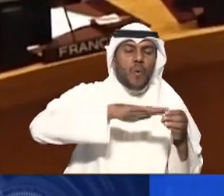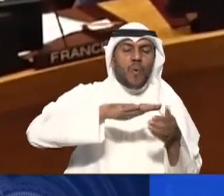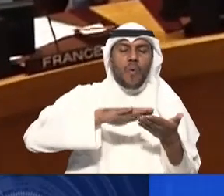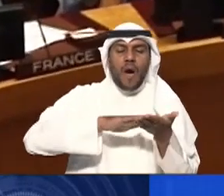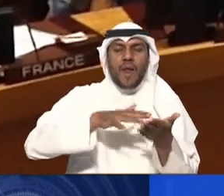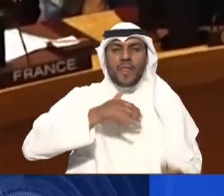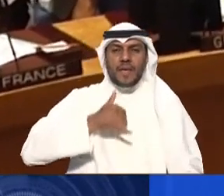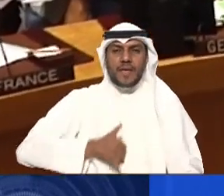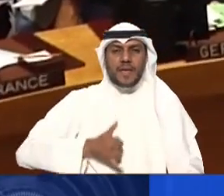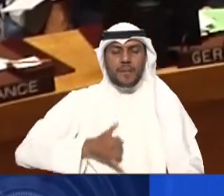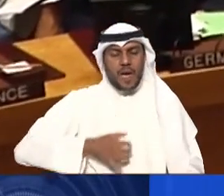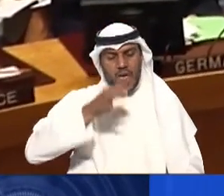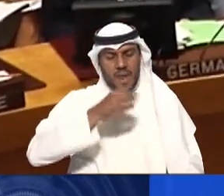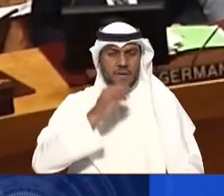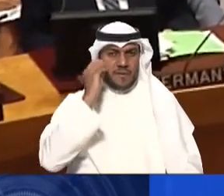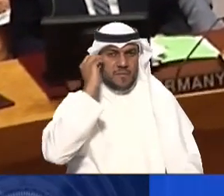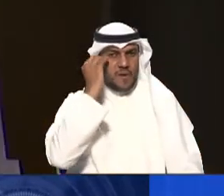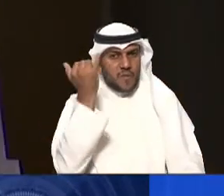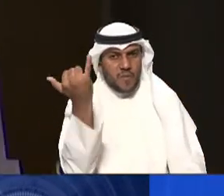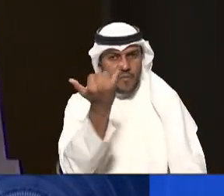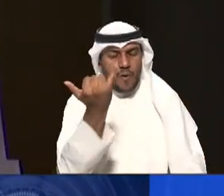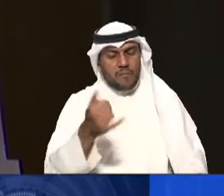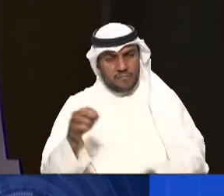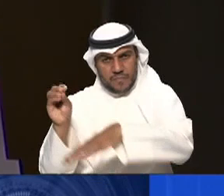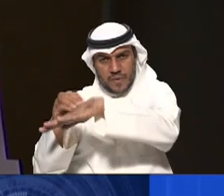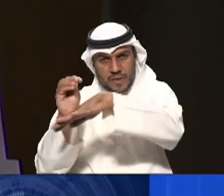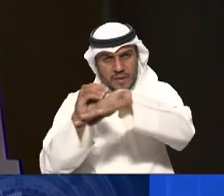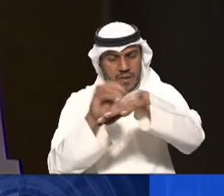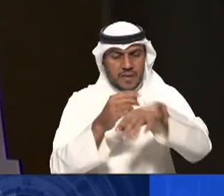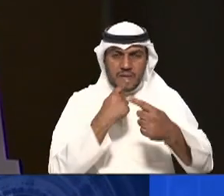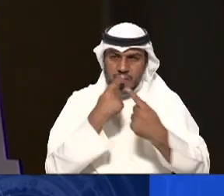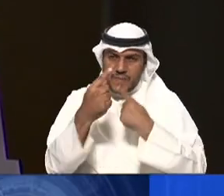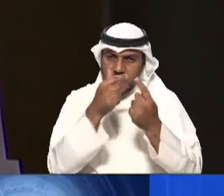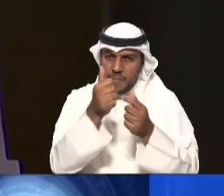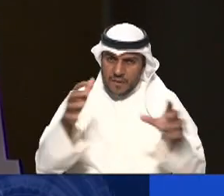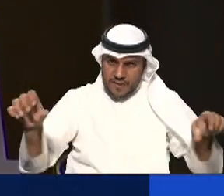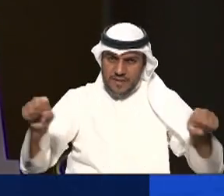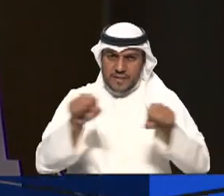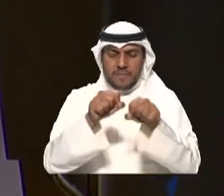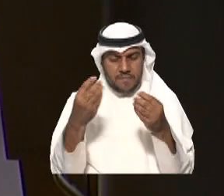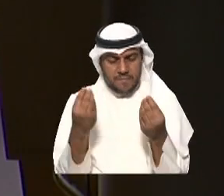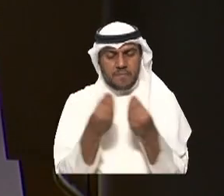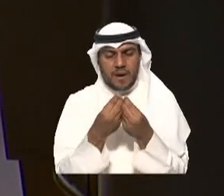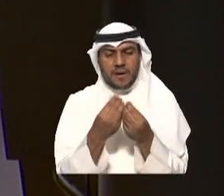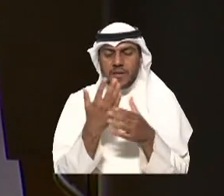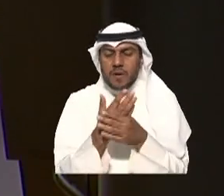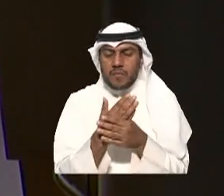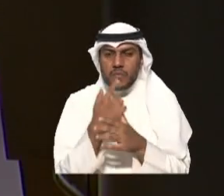لعقد مشاورات غير رسمية مع الأطراف اليمنية استعدادا لاستئناف المفاوضات، معربا عن ارتياحه